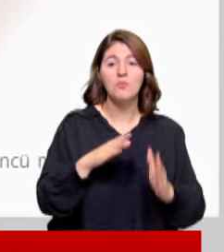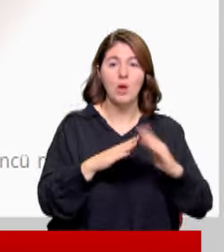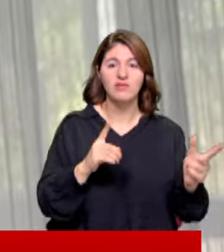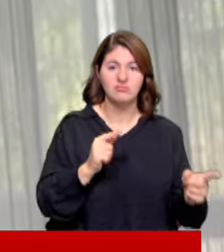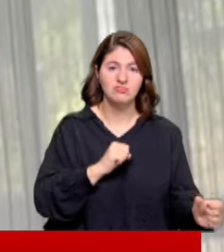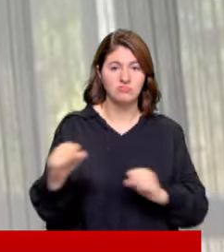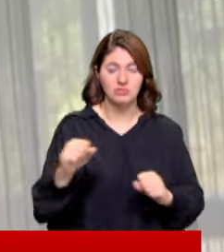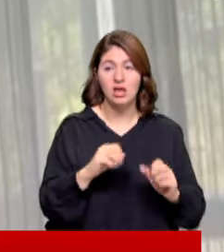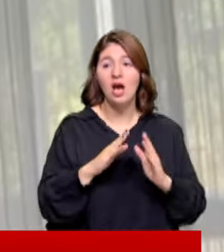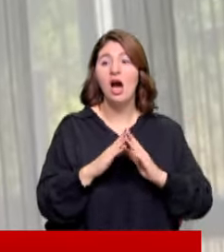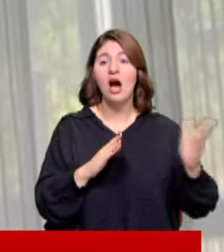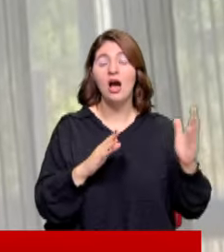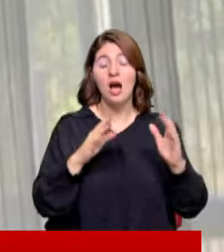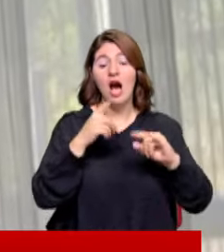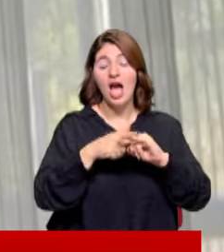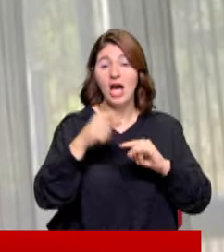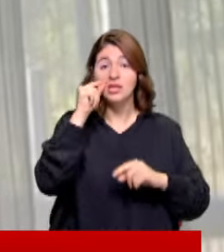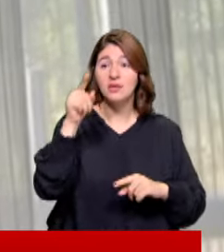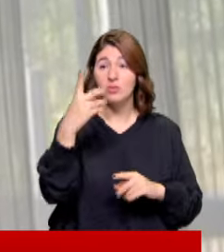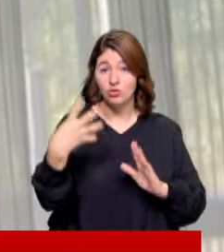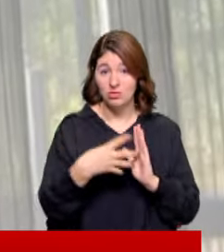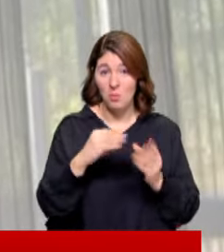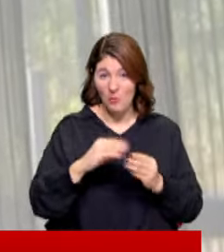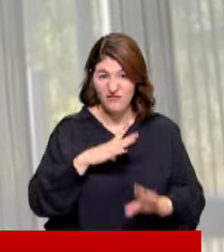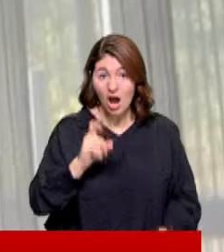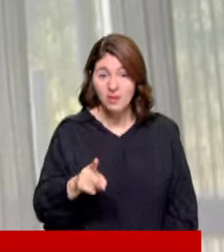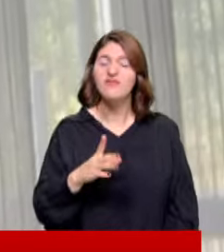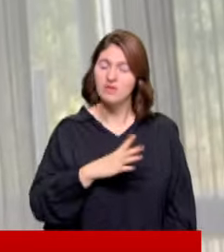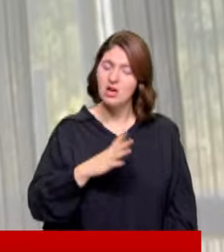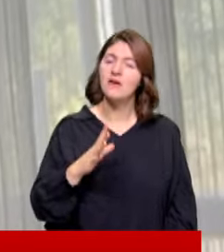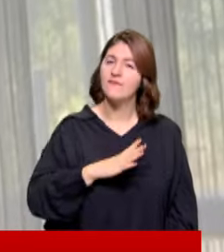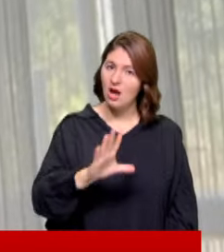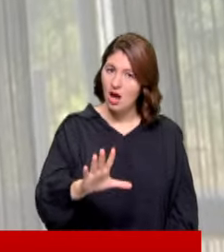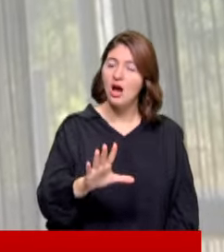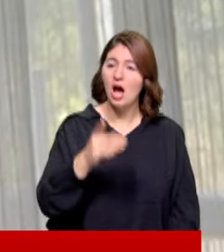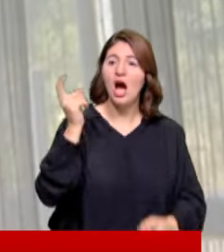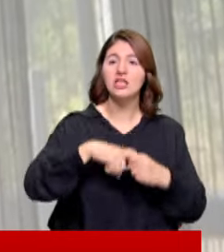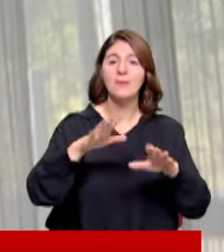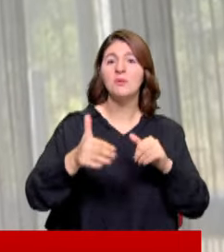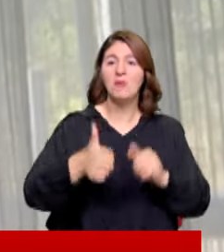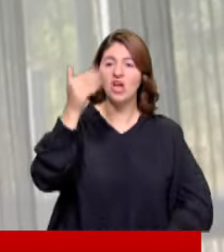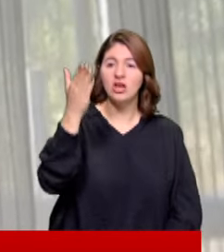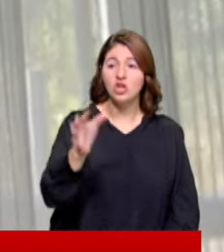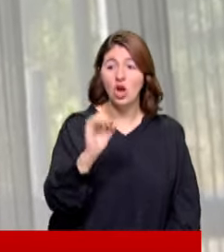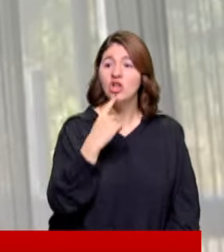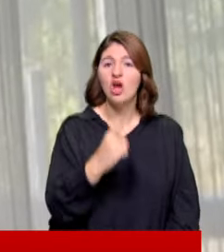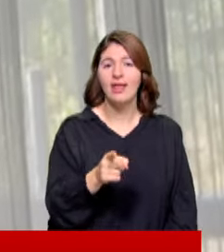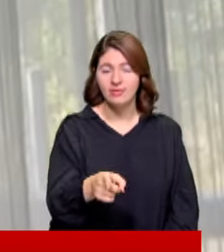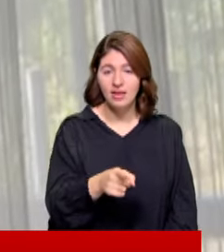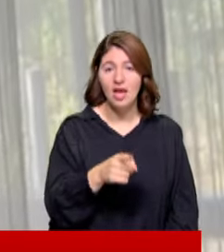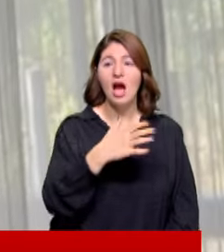Muhalefet tepkili. Hayati Yazıcı, sizin bu dört maddeyle probleminiz mi var? Var, var. Atadığınız meclis başkanınız şöyle